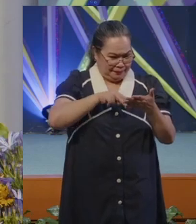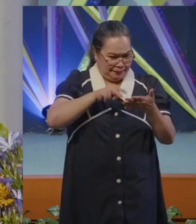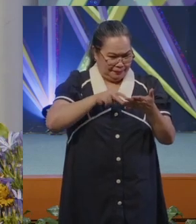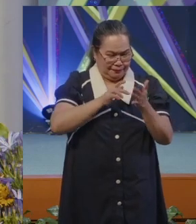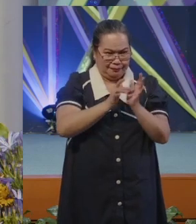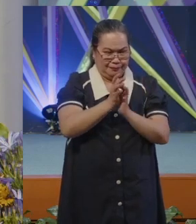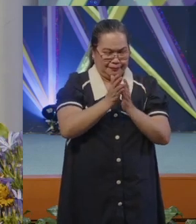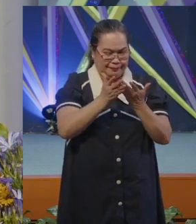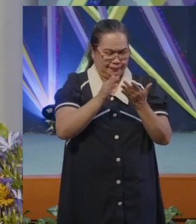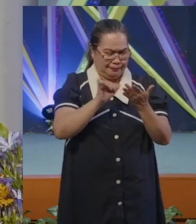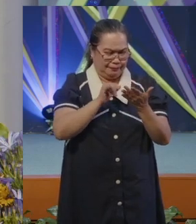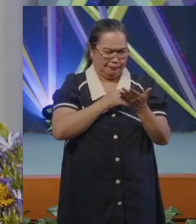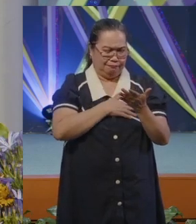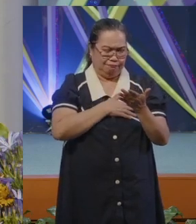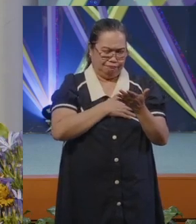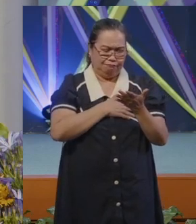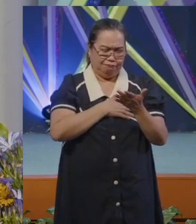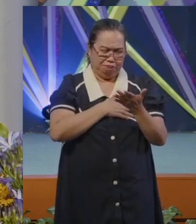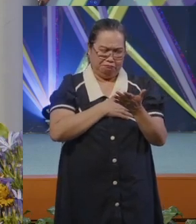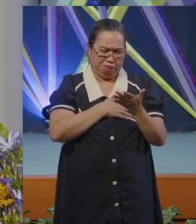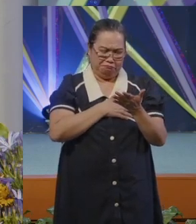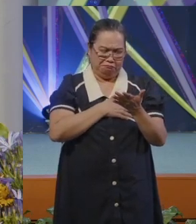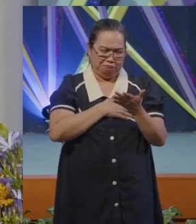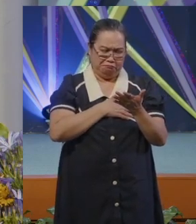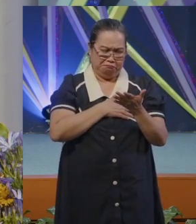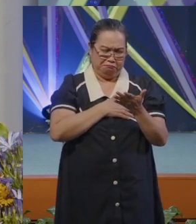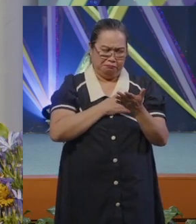parang, itatawid lang pala ng ilog.